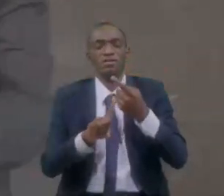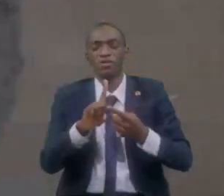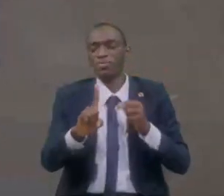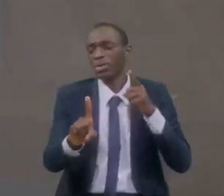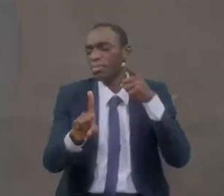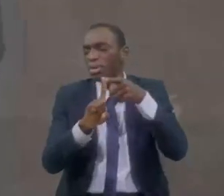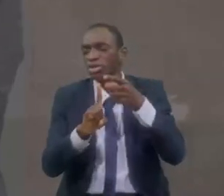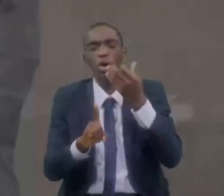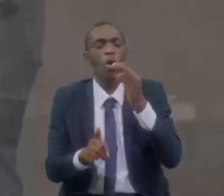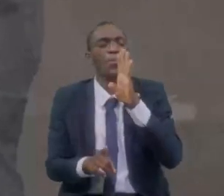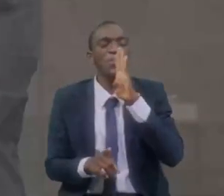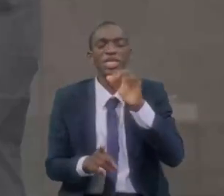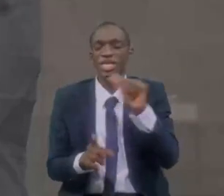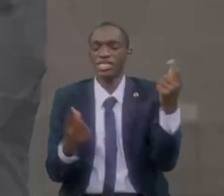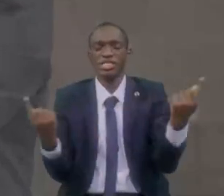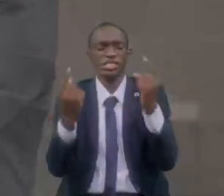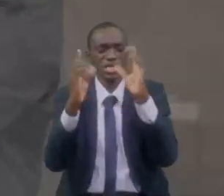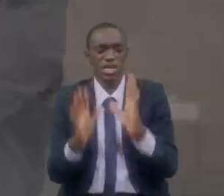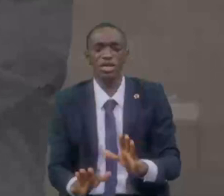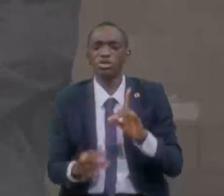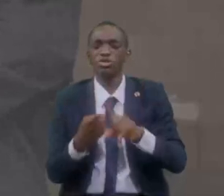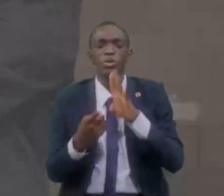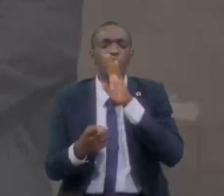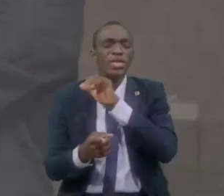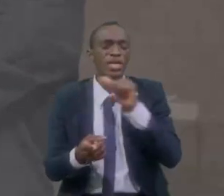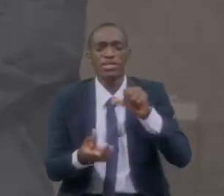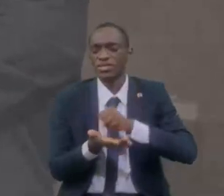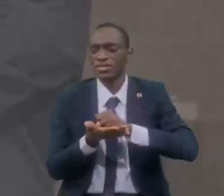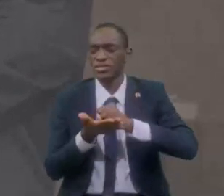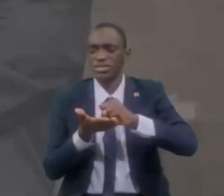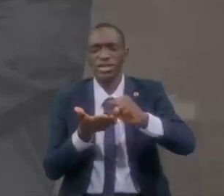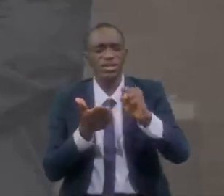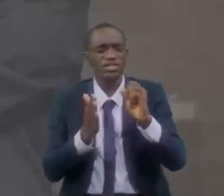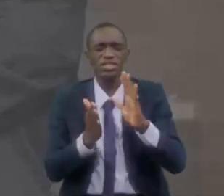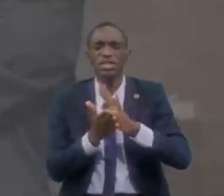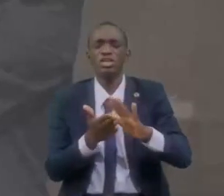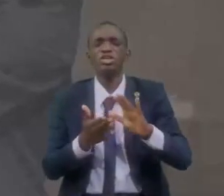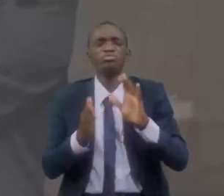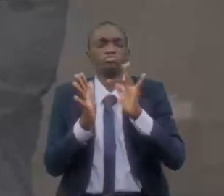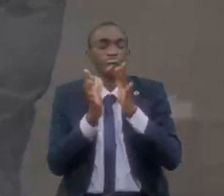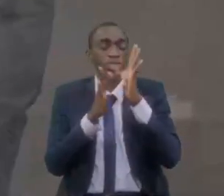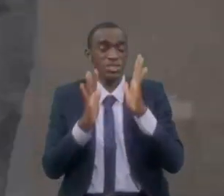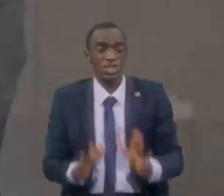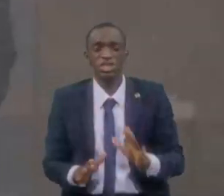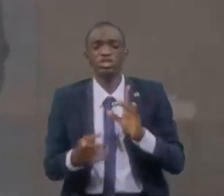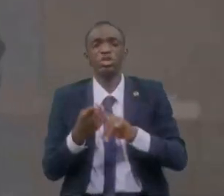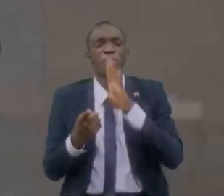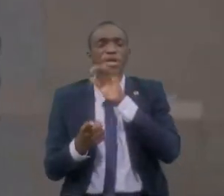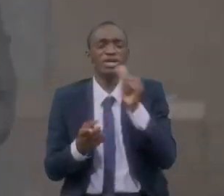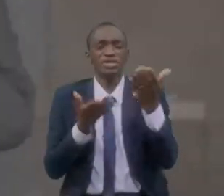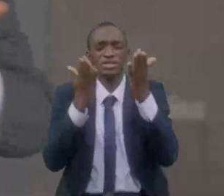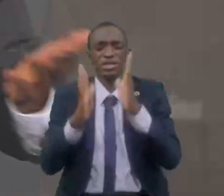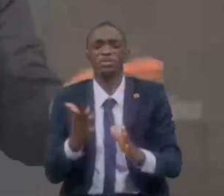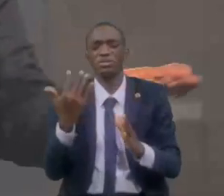depuis que nous étions pécheurs pour devenir saints, pour devenir serviteurs de Dieu et pour être